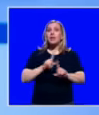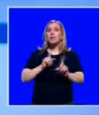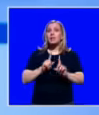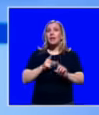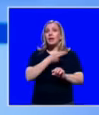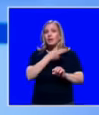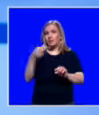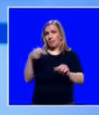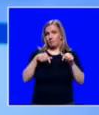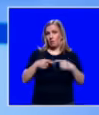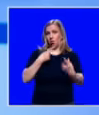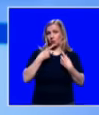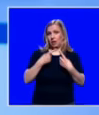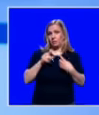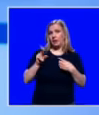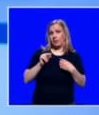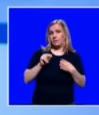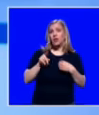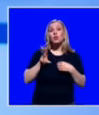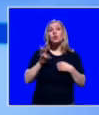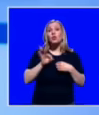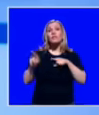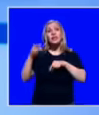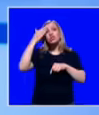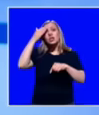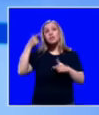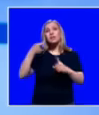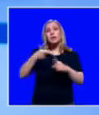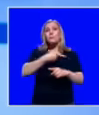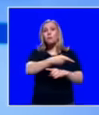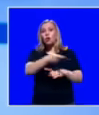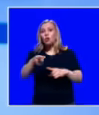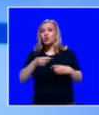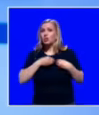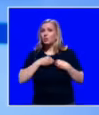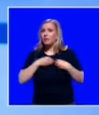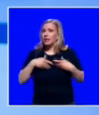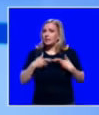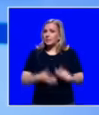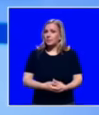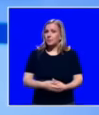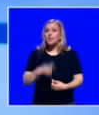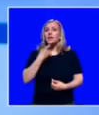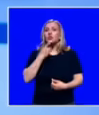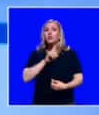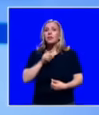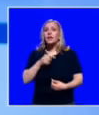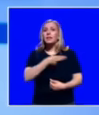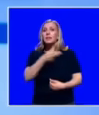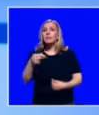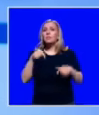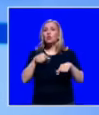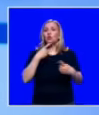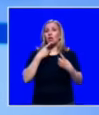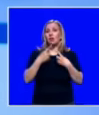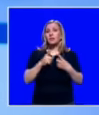че честен ли сте към хората, чието доверие искате? Естествено. Защо да не е тема на този